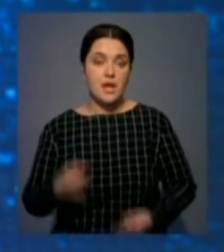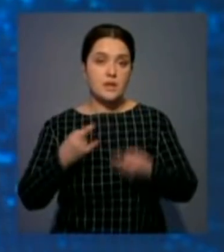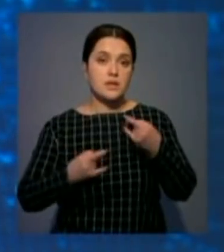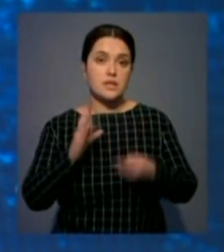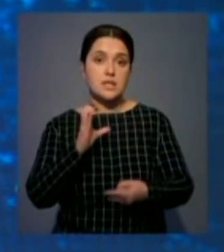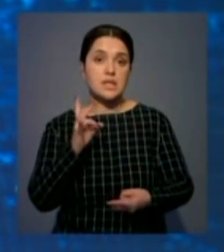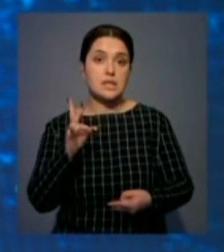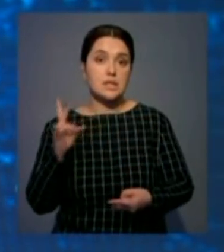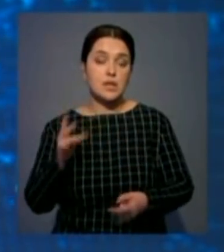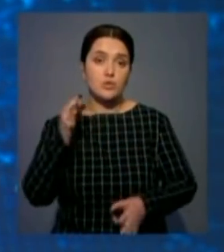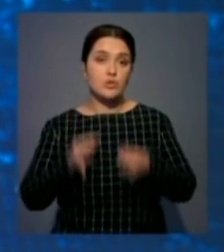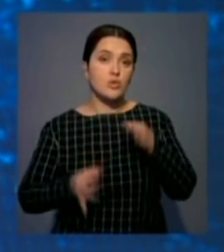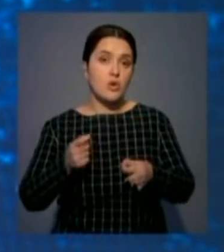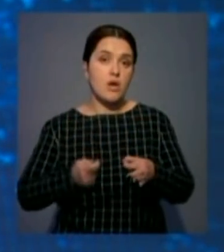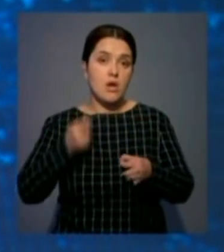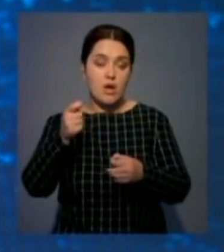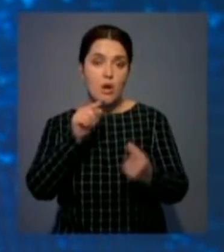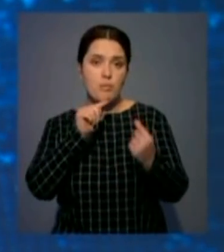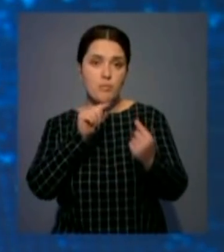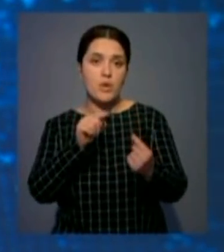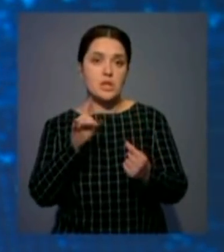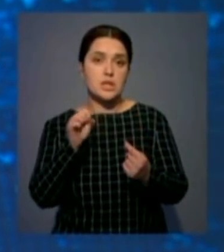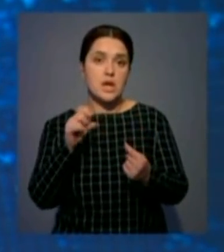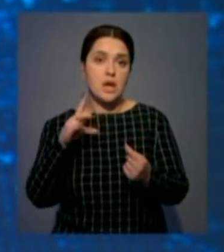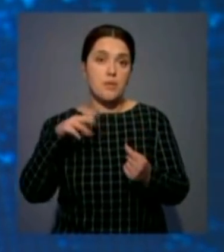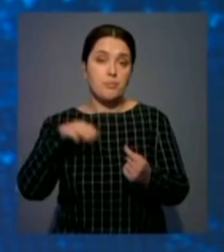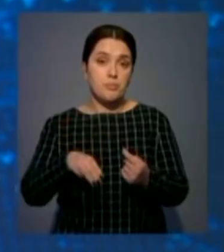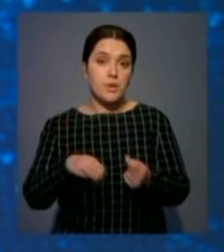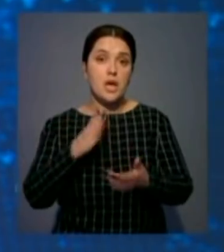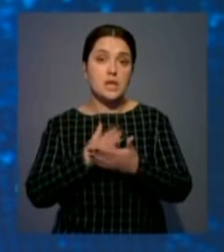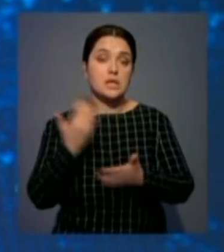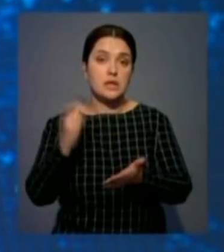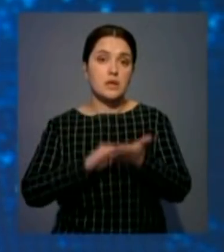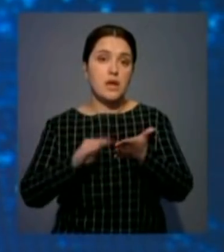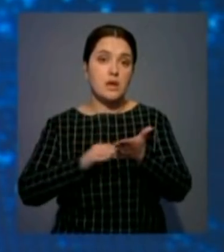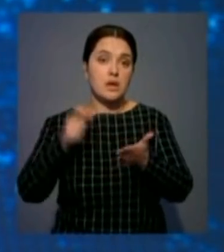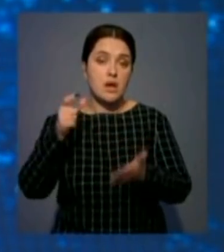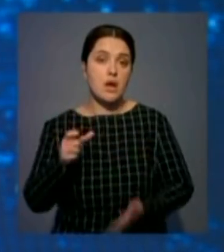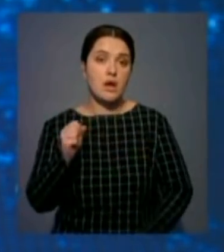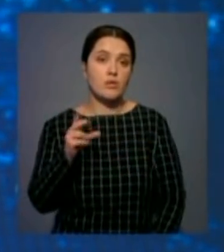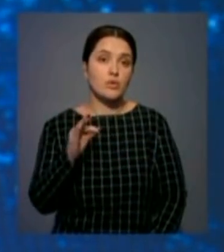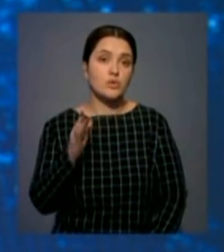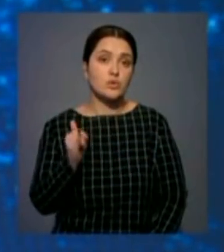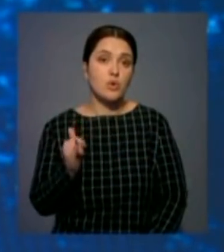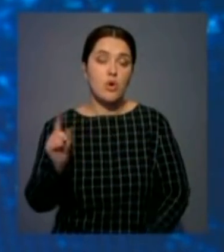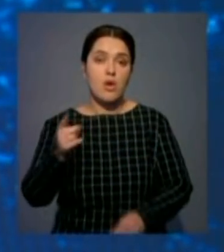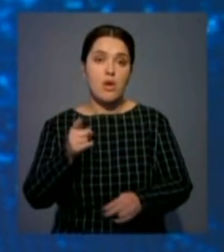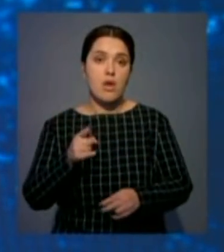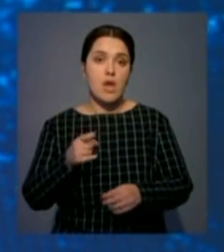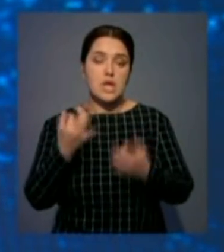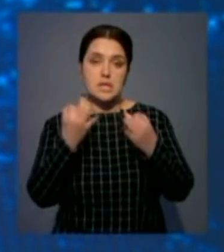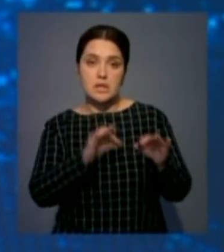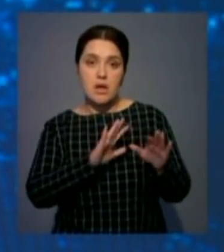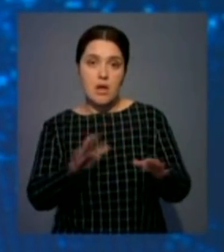Телеканал CNN подал иск против администрации Дональда Трампа после того, как их корреспондента Джима Акосту перестали пускать в Белый